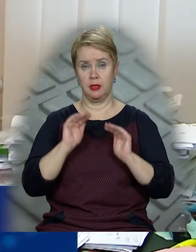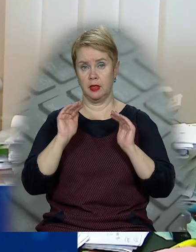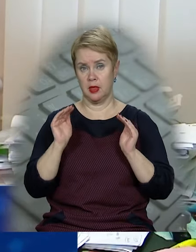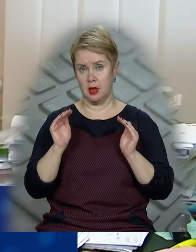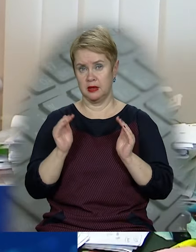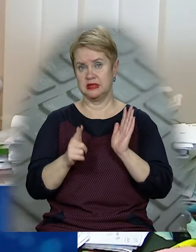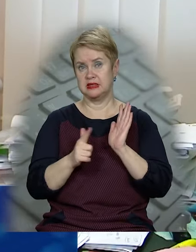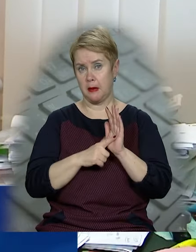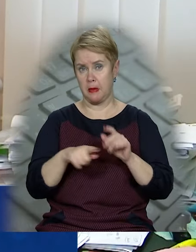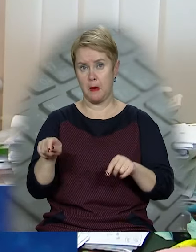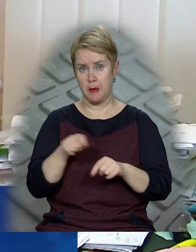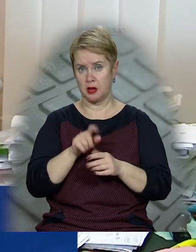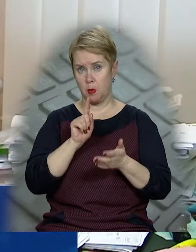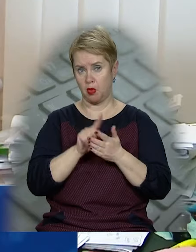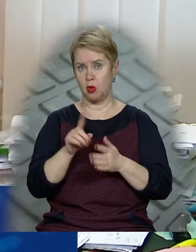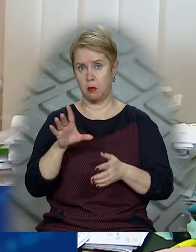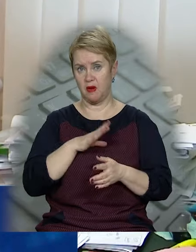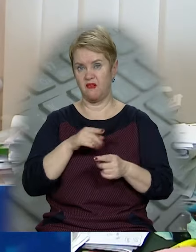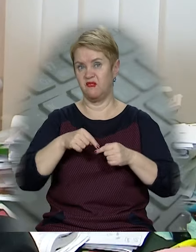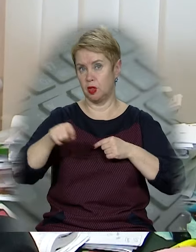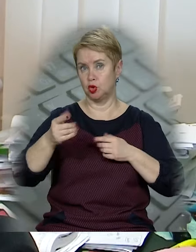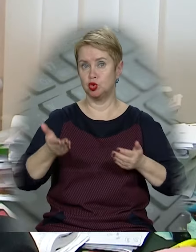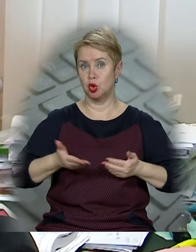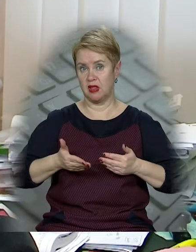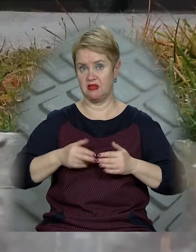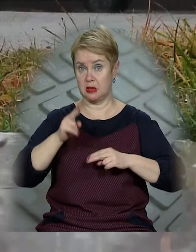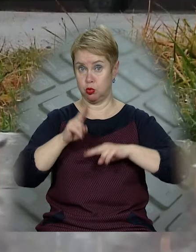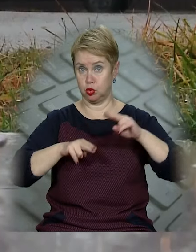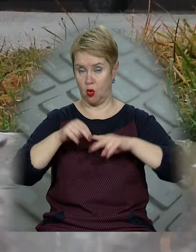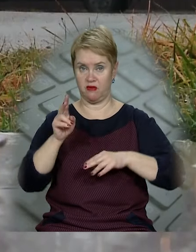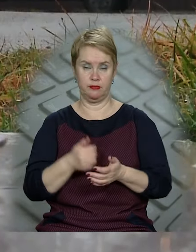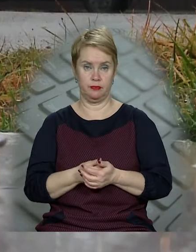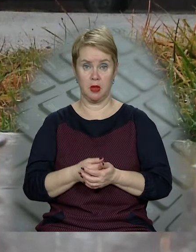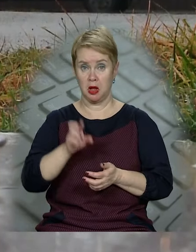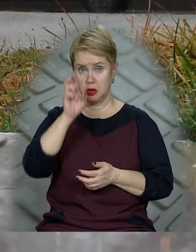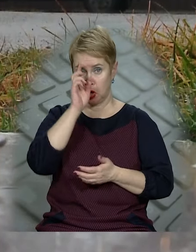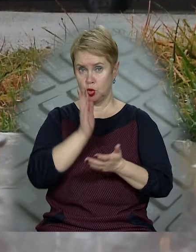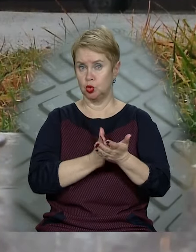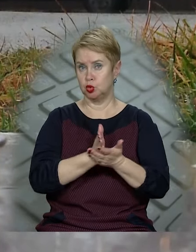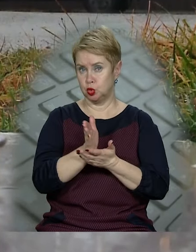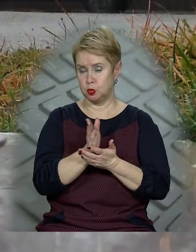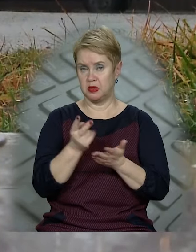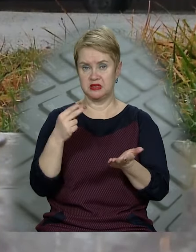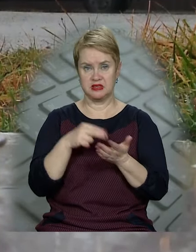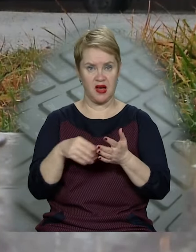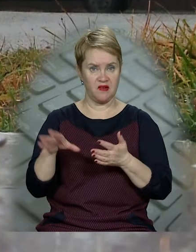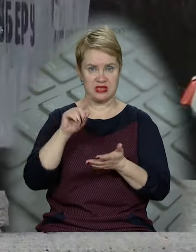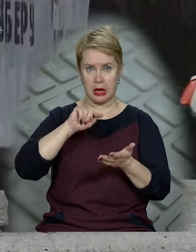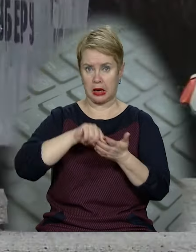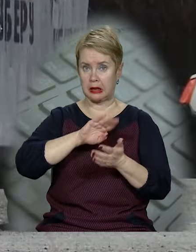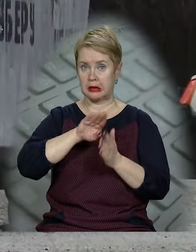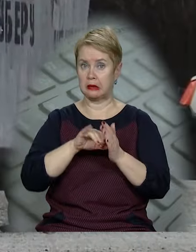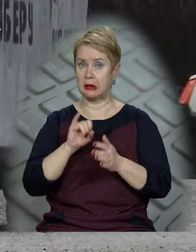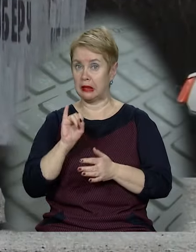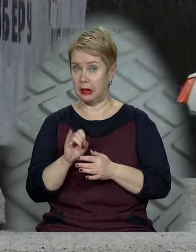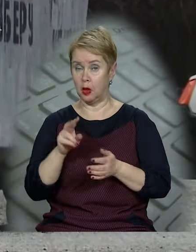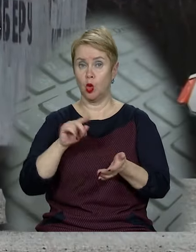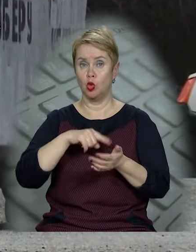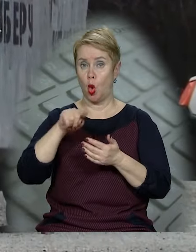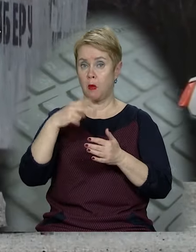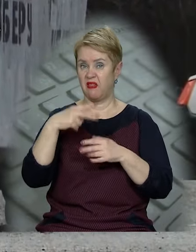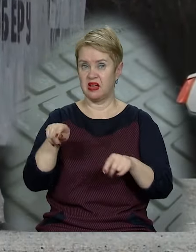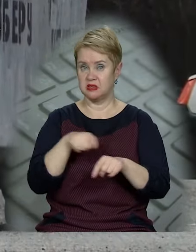7 метрів повинно бути від житлової забудови. В Держпродспоживслужбі ставлять всі крапки над «і». Норма у